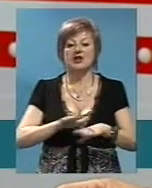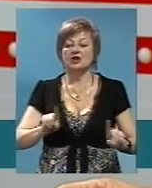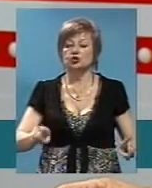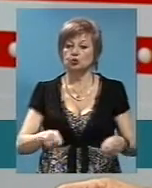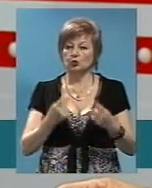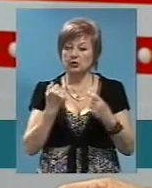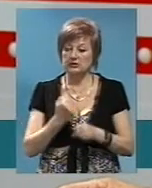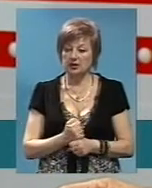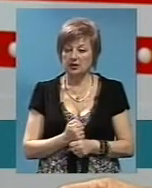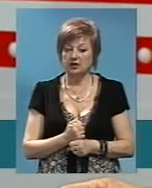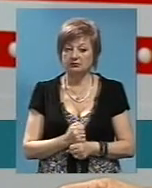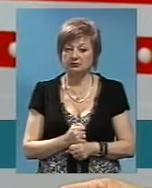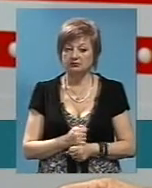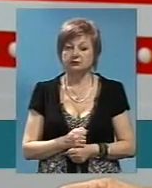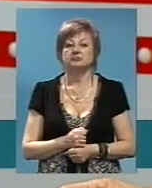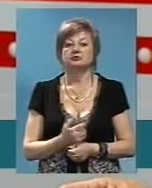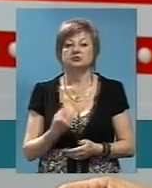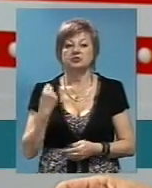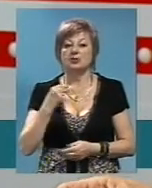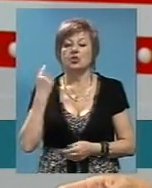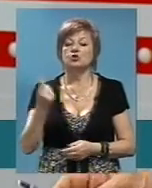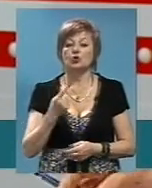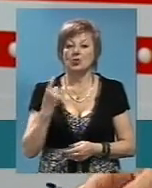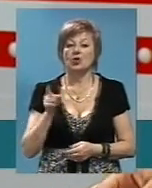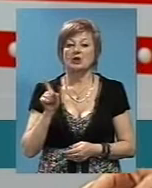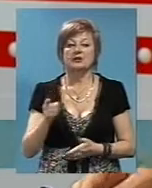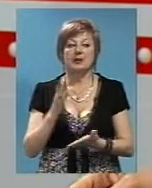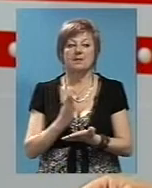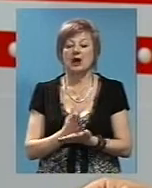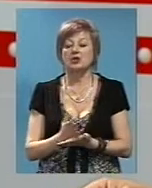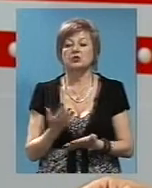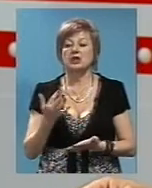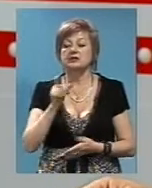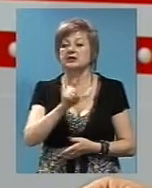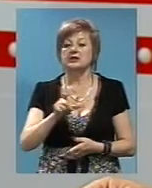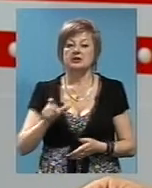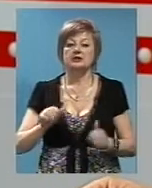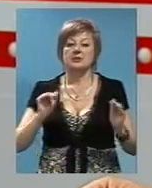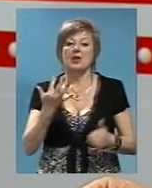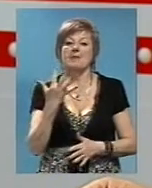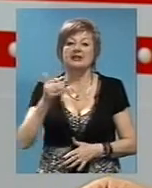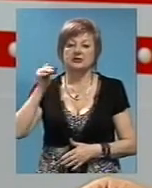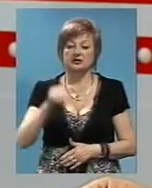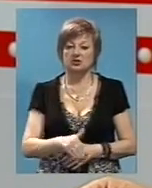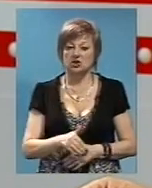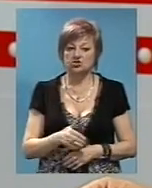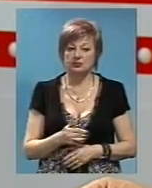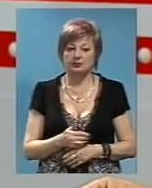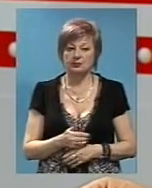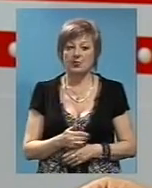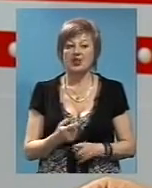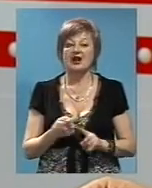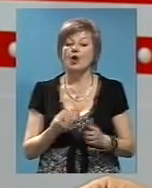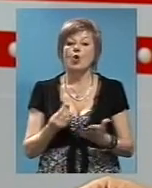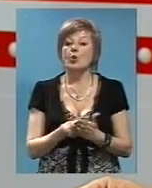створились в Запорізькій області, вони мають кількість населення менше 5 тисяч. І